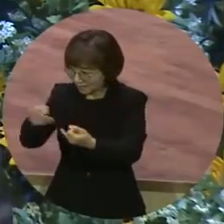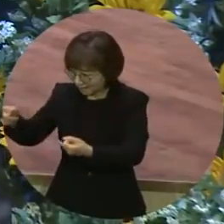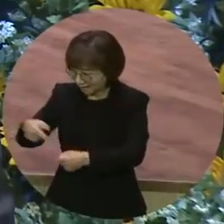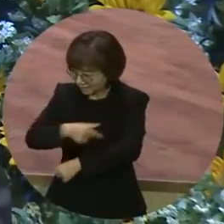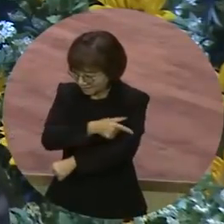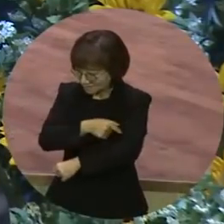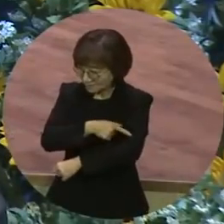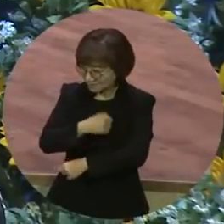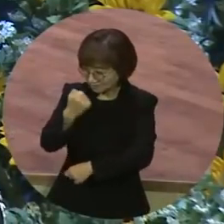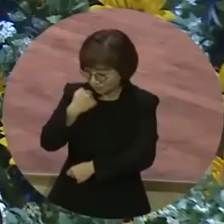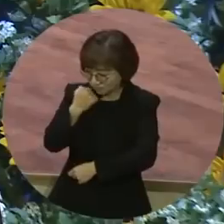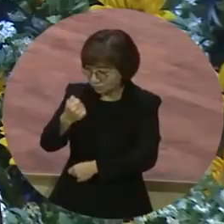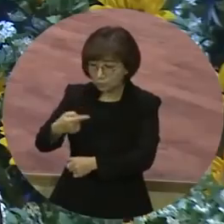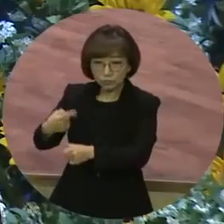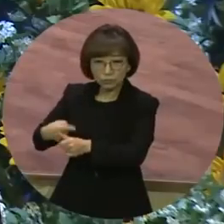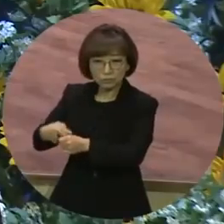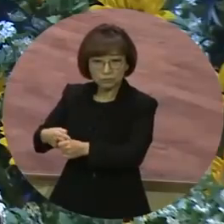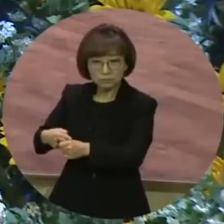저래?